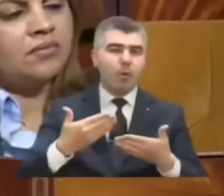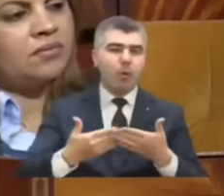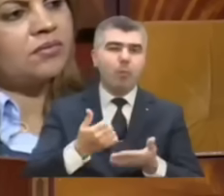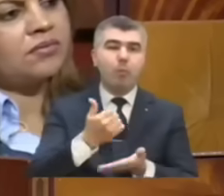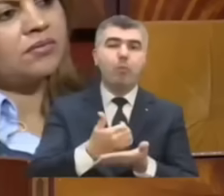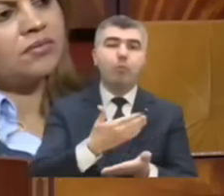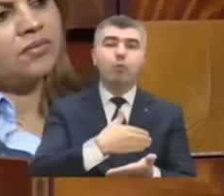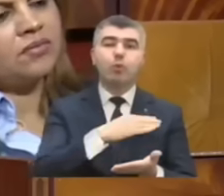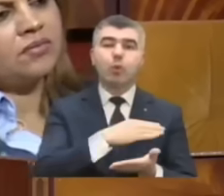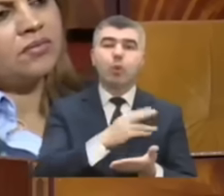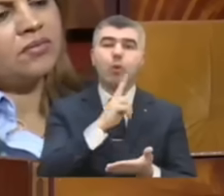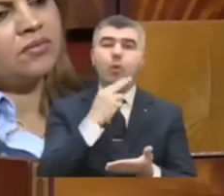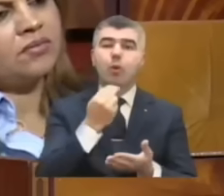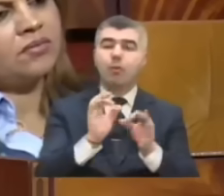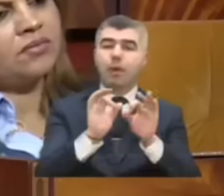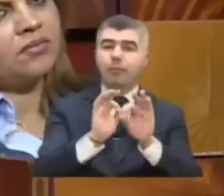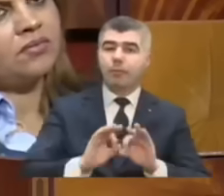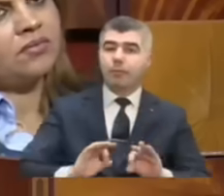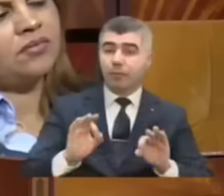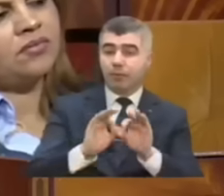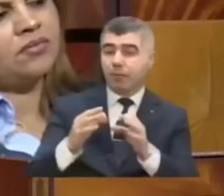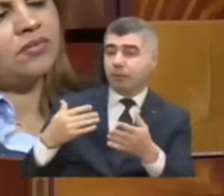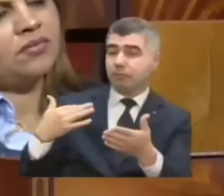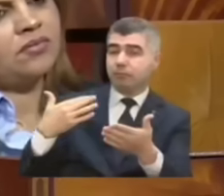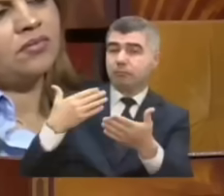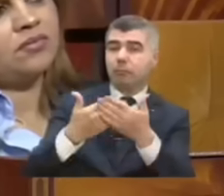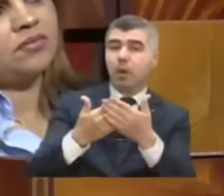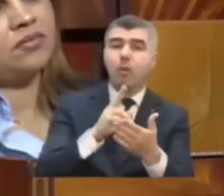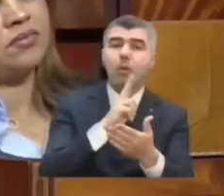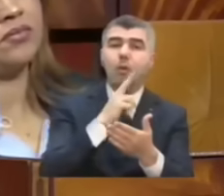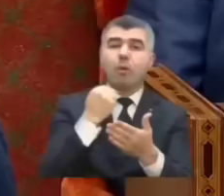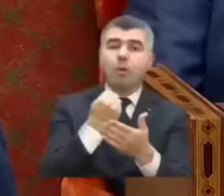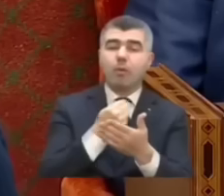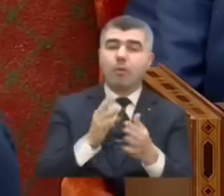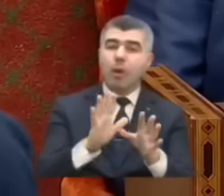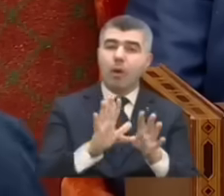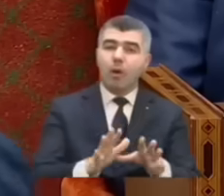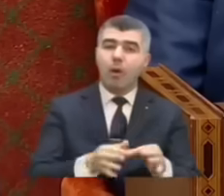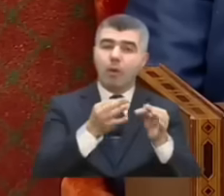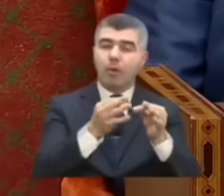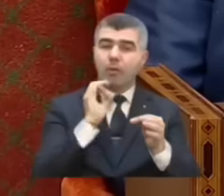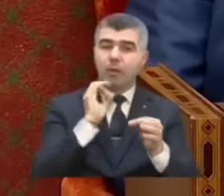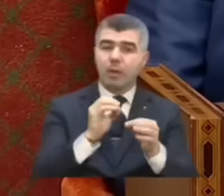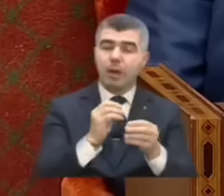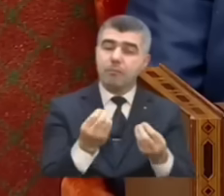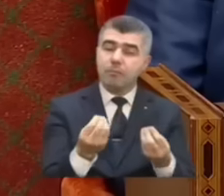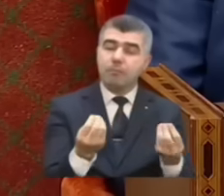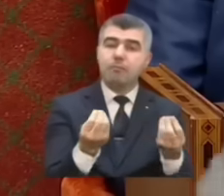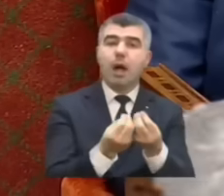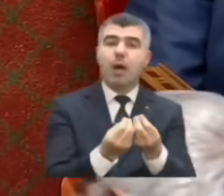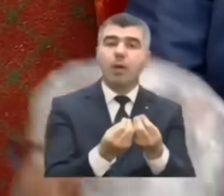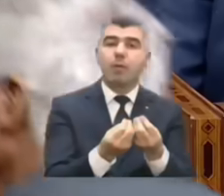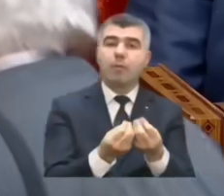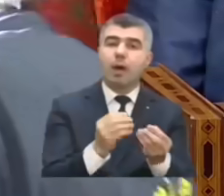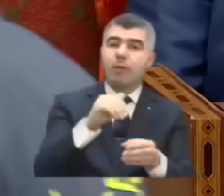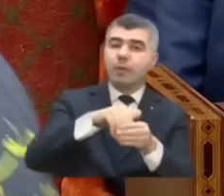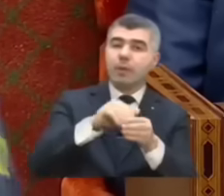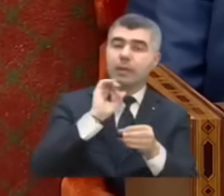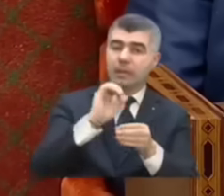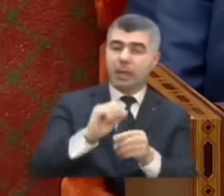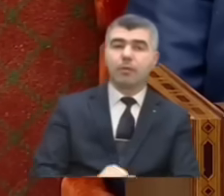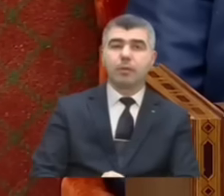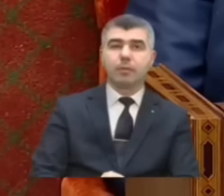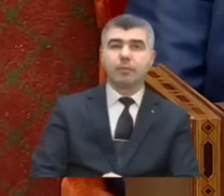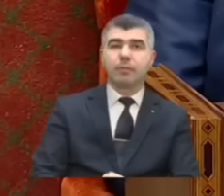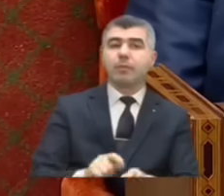الحكومة التي ترأسونها، بل تركوا مع عمل حكومات هي بالمناسبة حكومات كنتم جزءا لا يتجزأ منها، لأنه